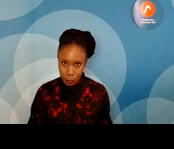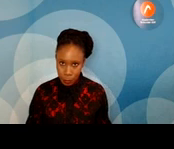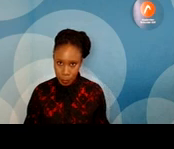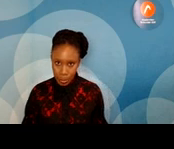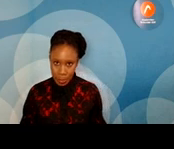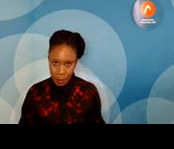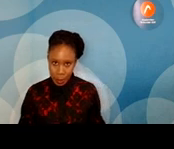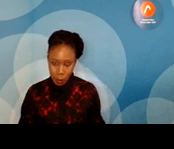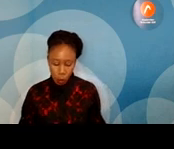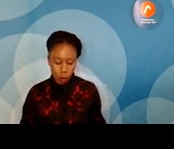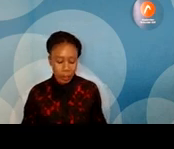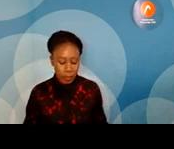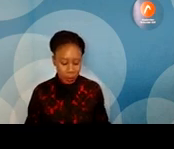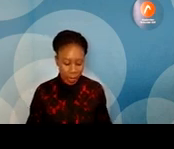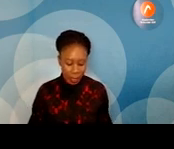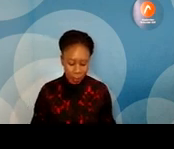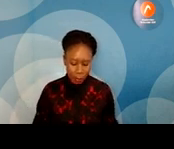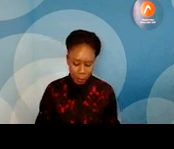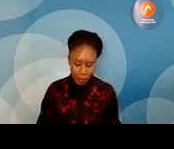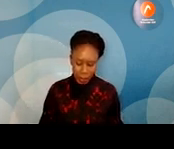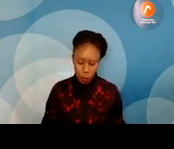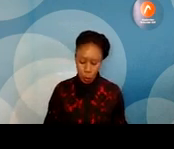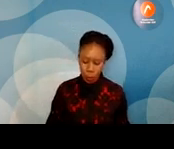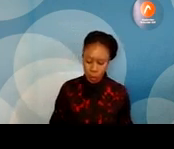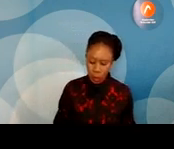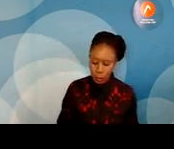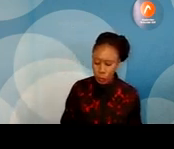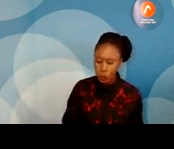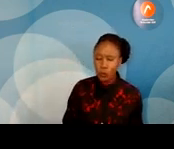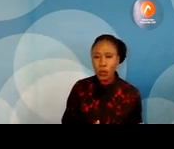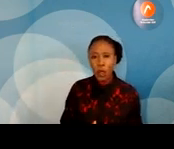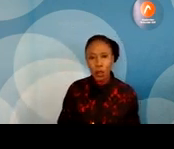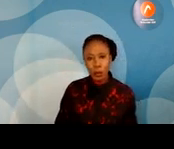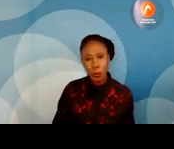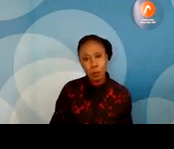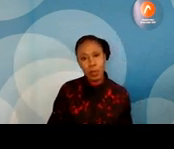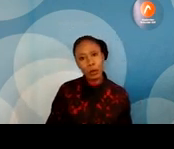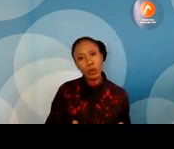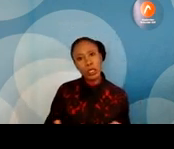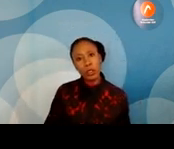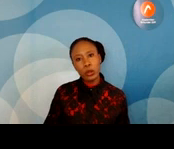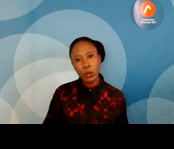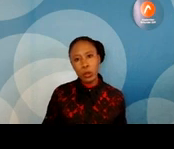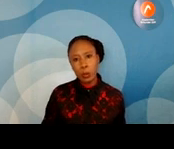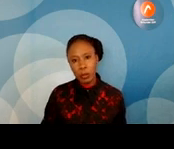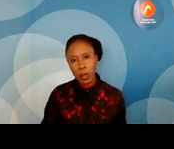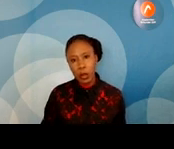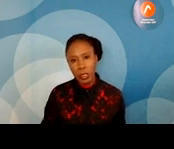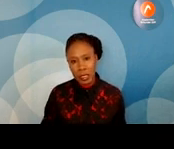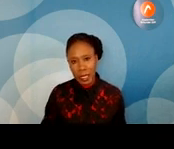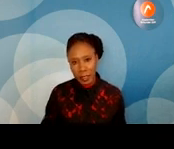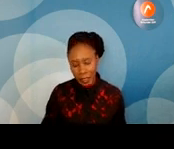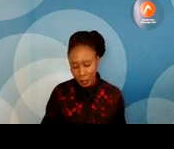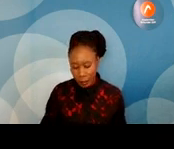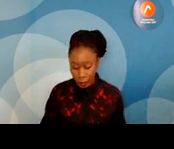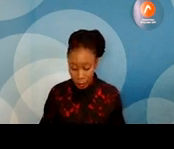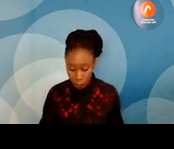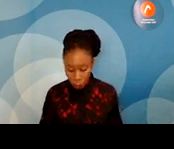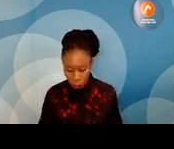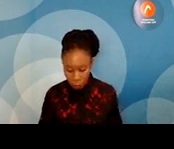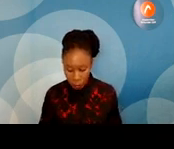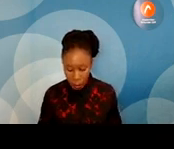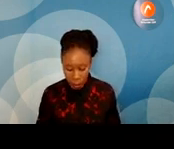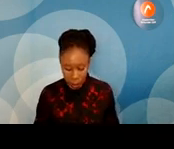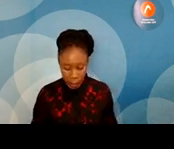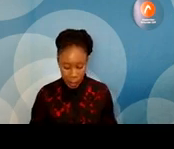ålderism. Och ålderism handlar framförallt om just fördomar och stereotypa föreställningar